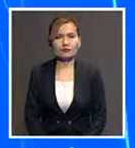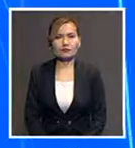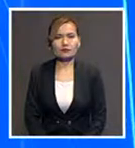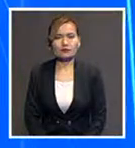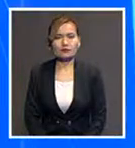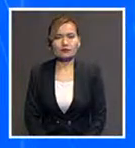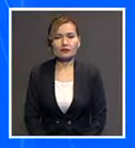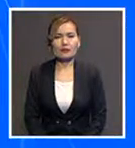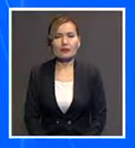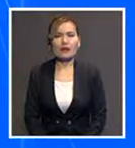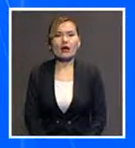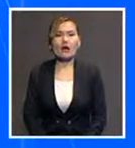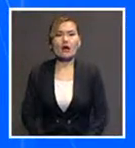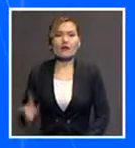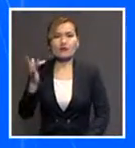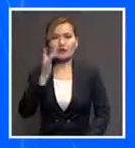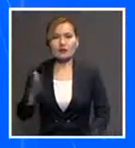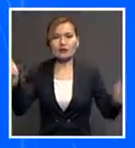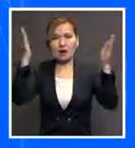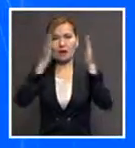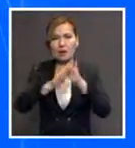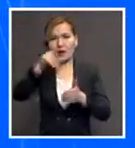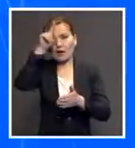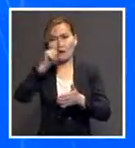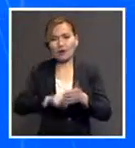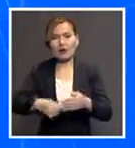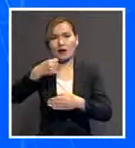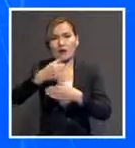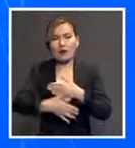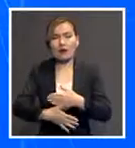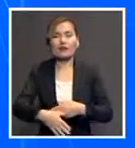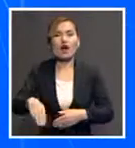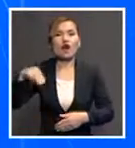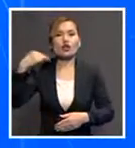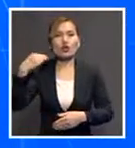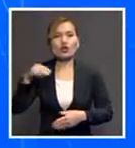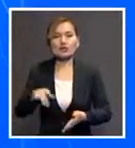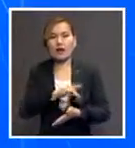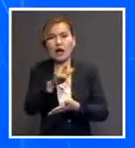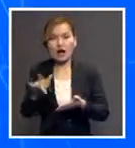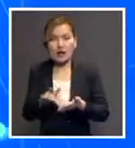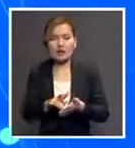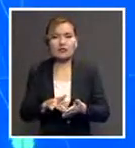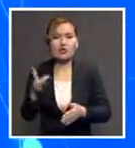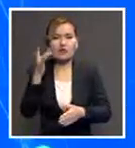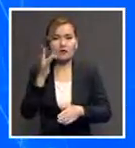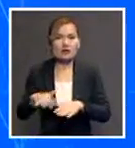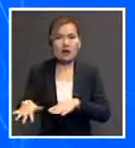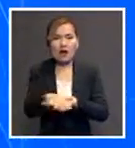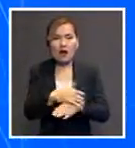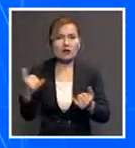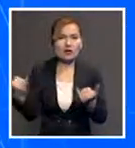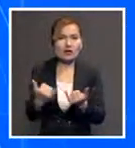ел жаңалықтары. Түбі бір түркі елінің астанасынан алатын қасиетті Түркістан шаһары бүгінде төрінен қонақ алмайтын қасиетті мекенге